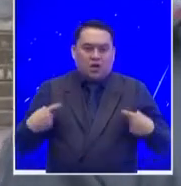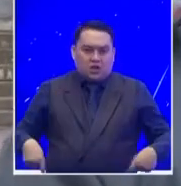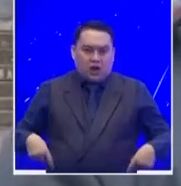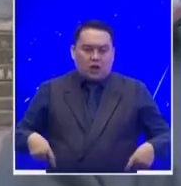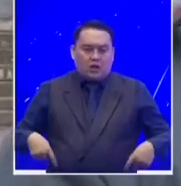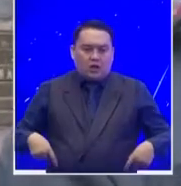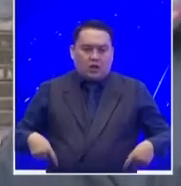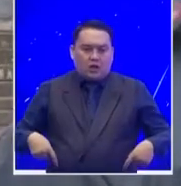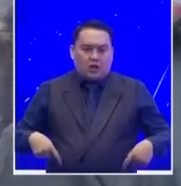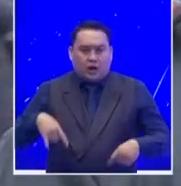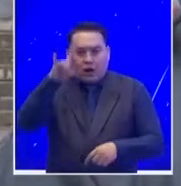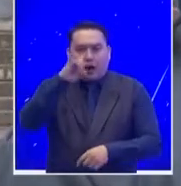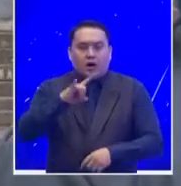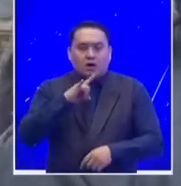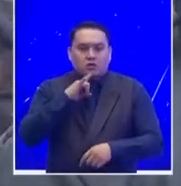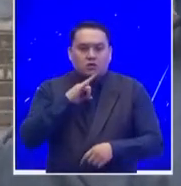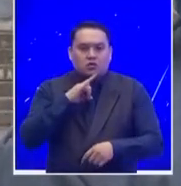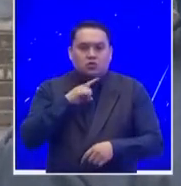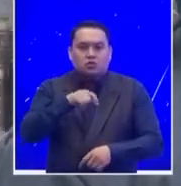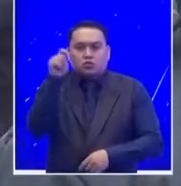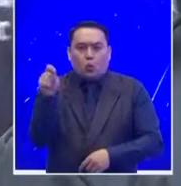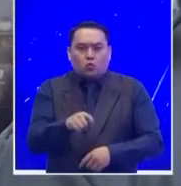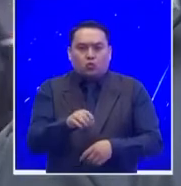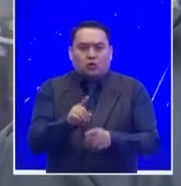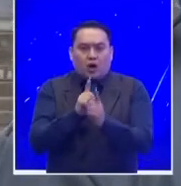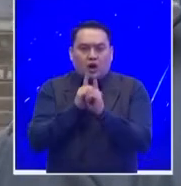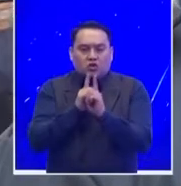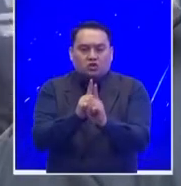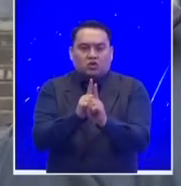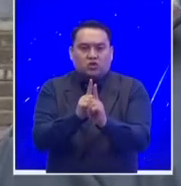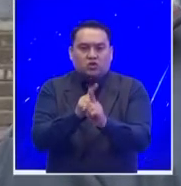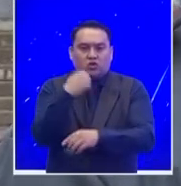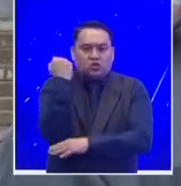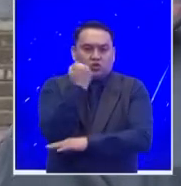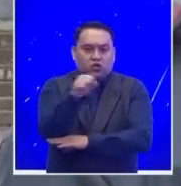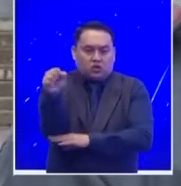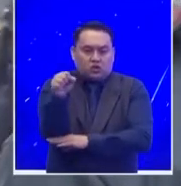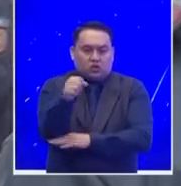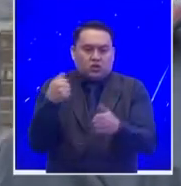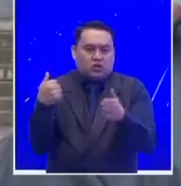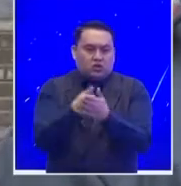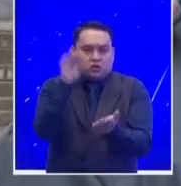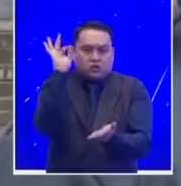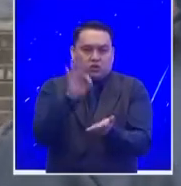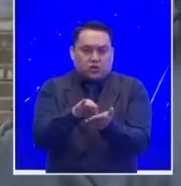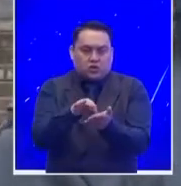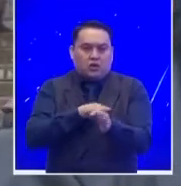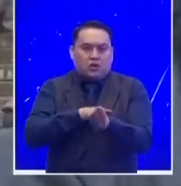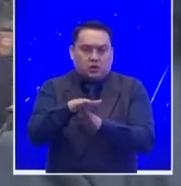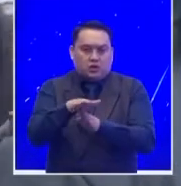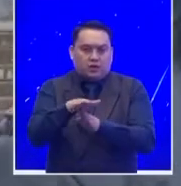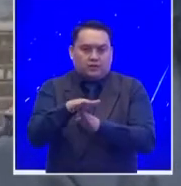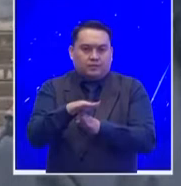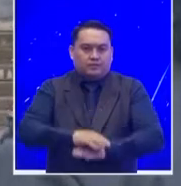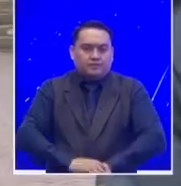қазақ елінің азаматтарын соғысқа басқарып апарып, жеңіске дейін жеткен кісілердің